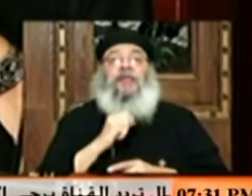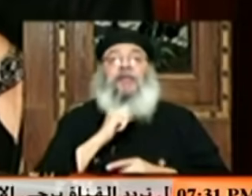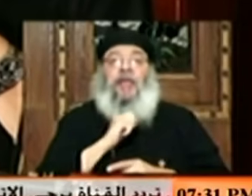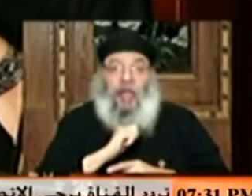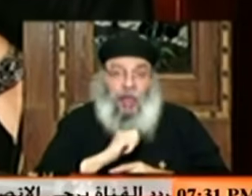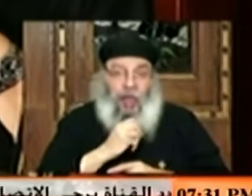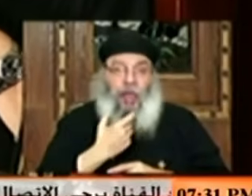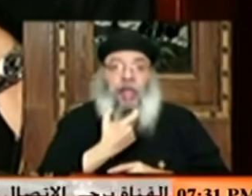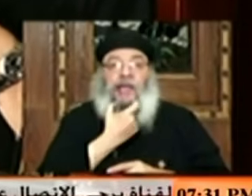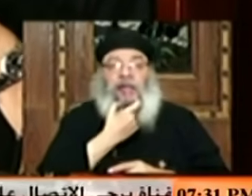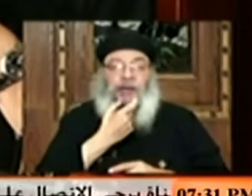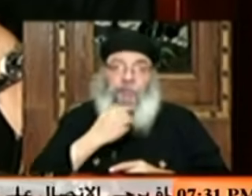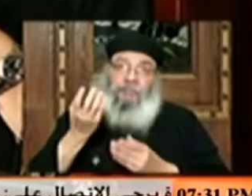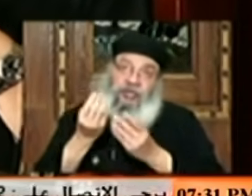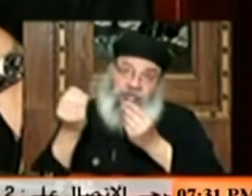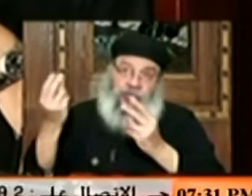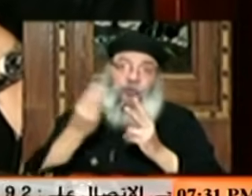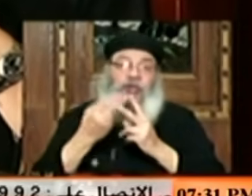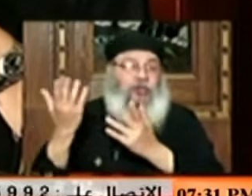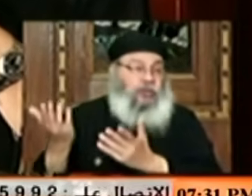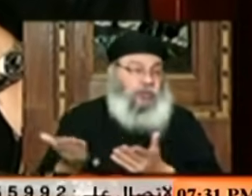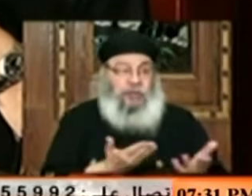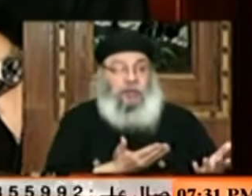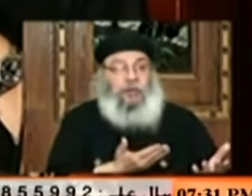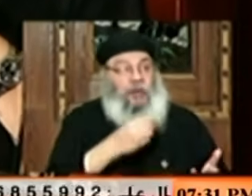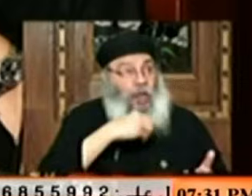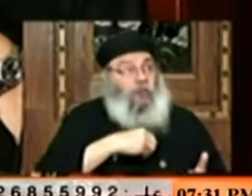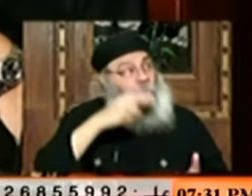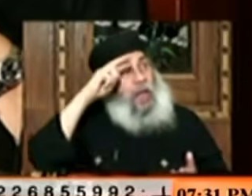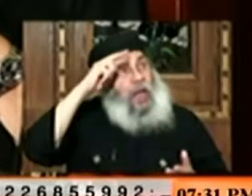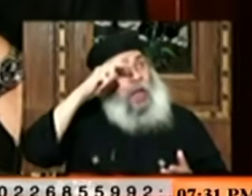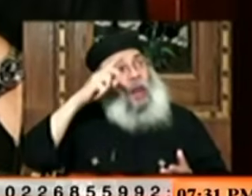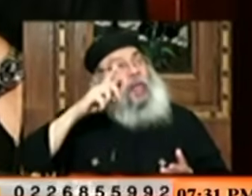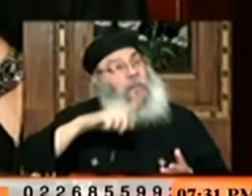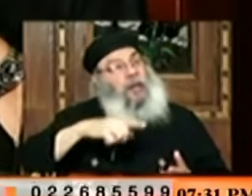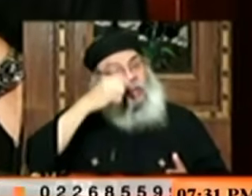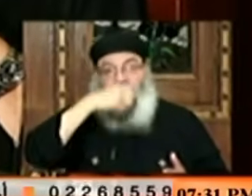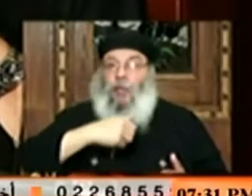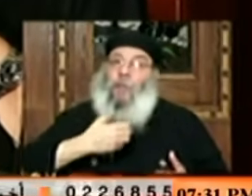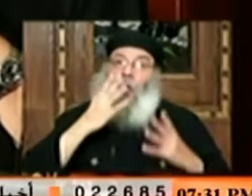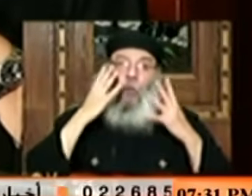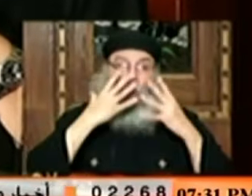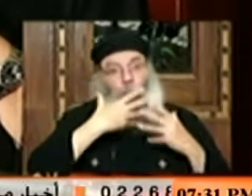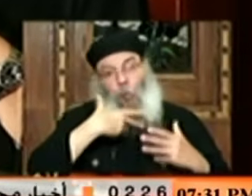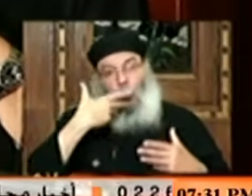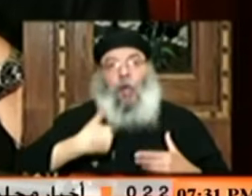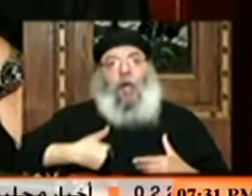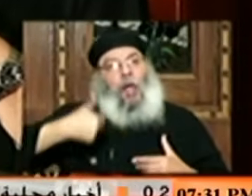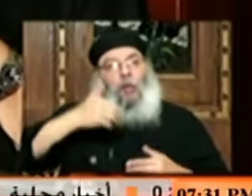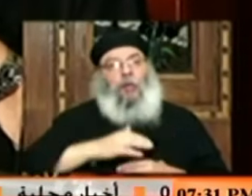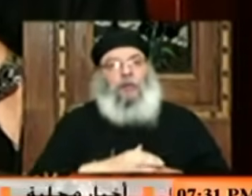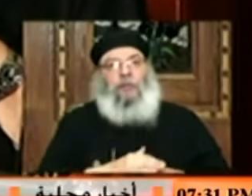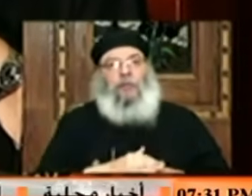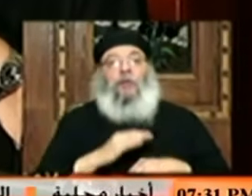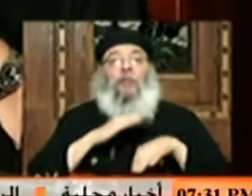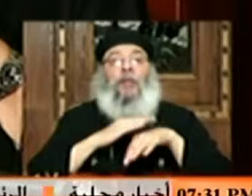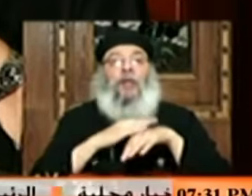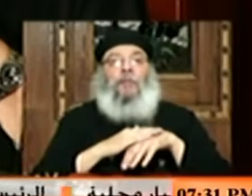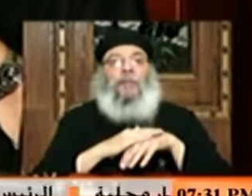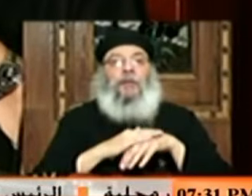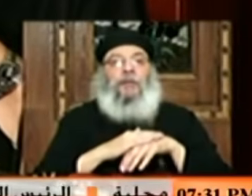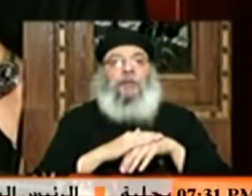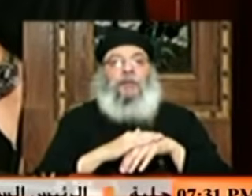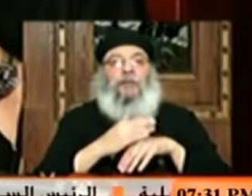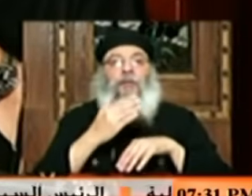وشعبها وعايزينها تبقى عالم علامه يعني لاند مارك في المكان طب وخدمه اخوه الرب اطلعت على